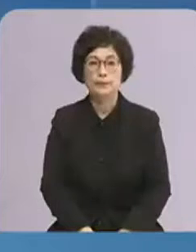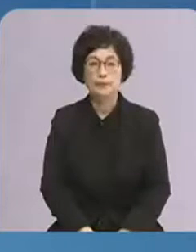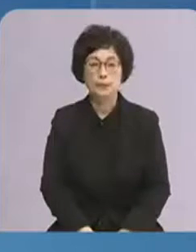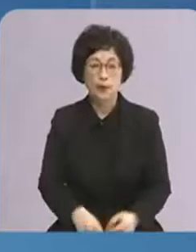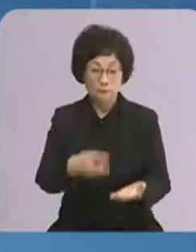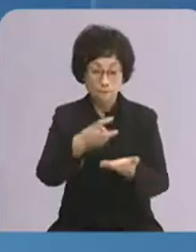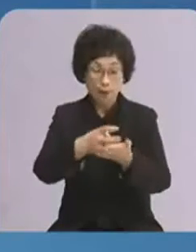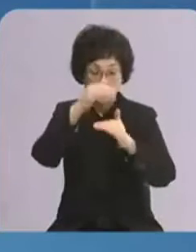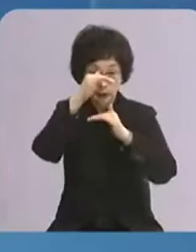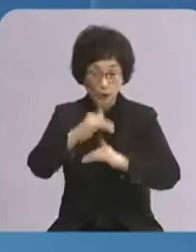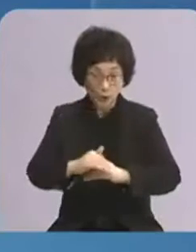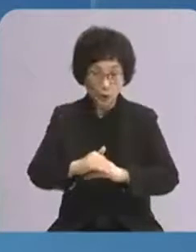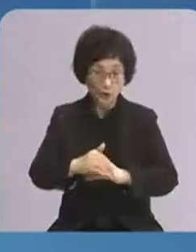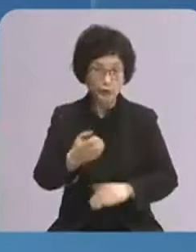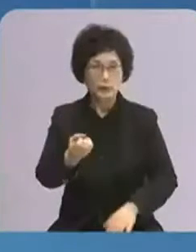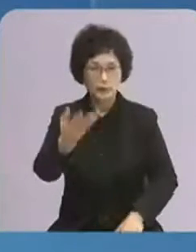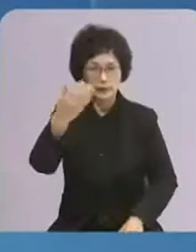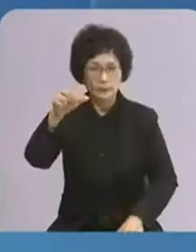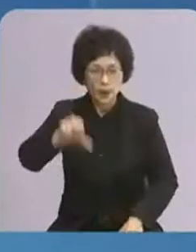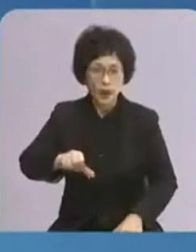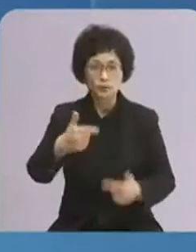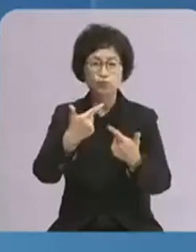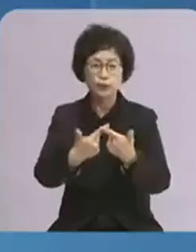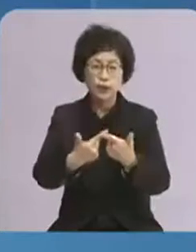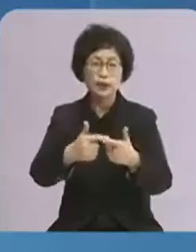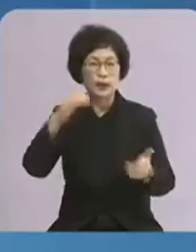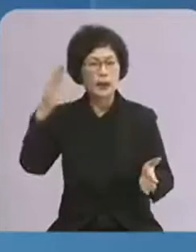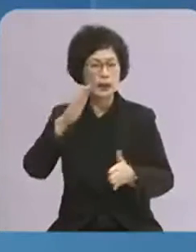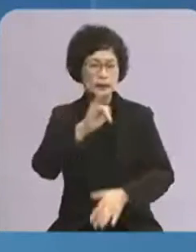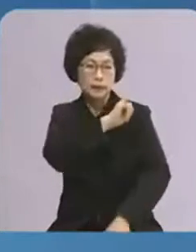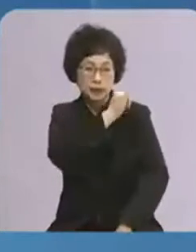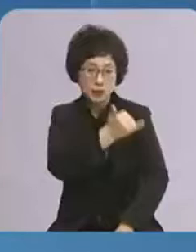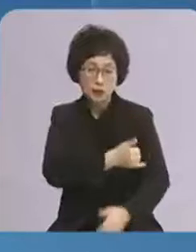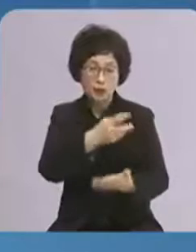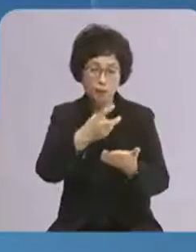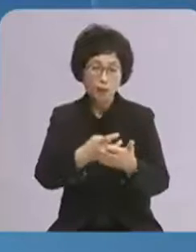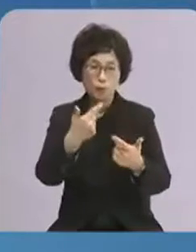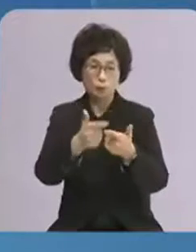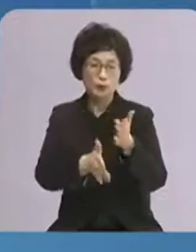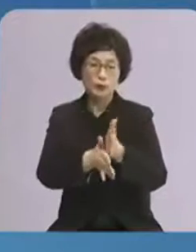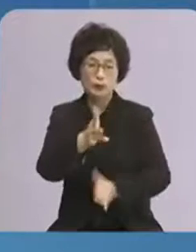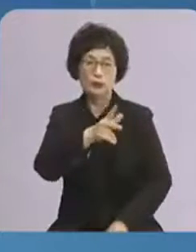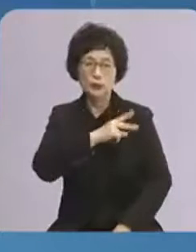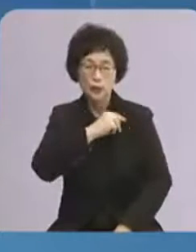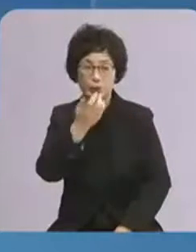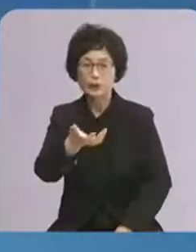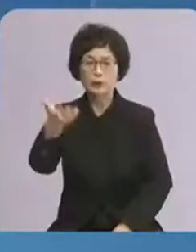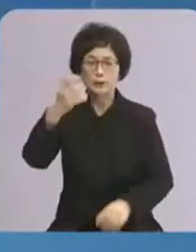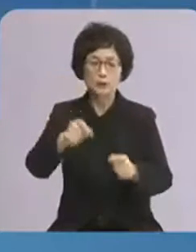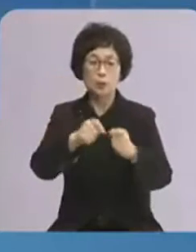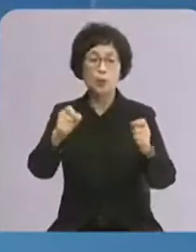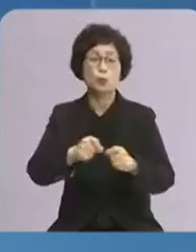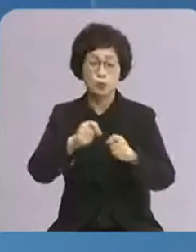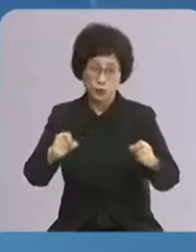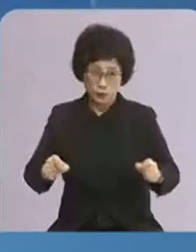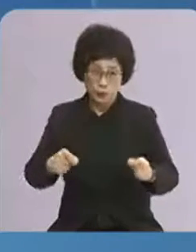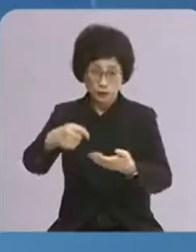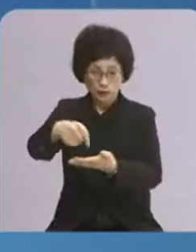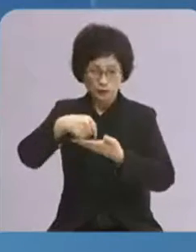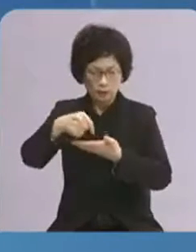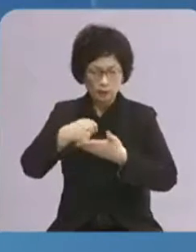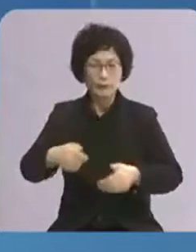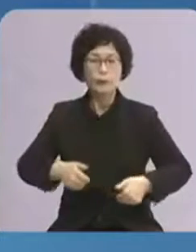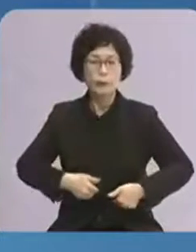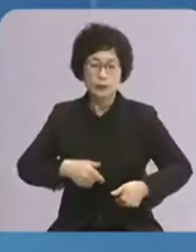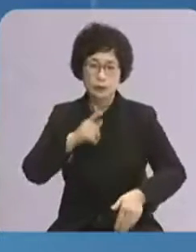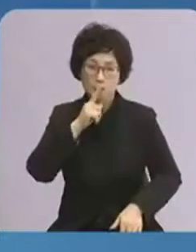조례 내용을 놓고 참 간으로 대립했던 부산 학생인권 조례안 이 결국 c 회상 정의 보려 됐습니다 10인 의견 수렴이 더 필요하다는